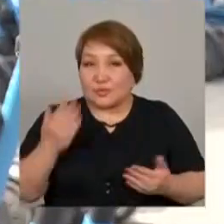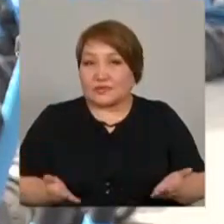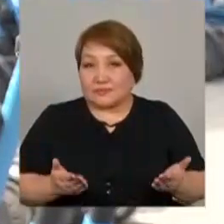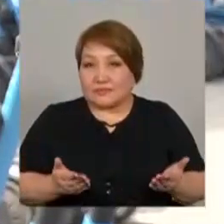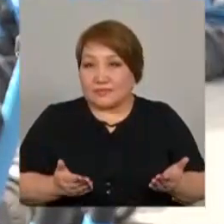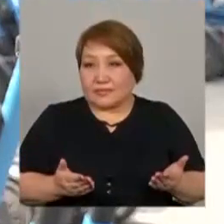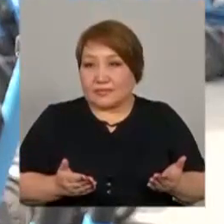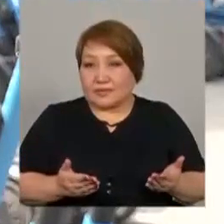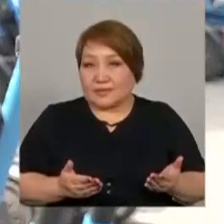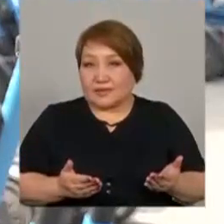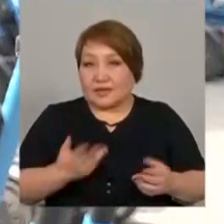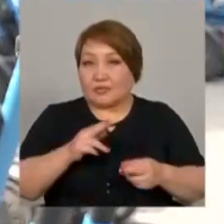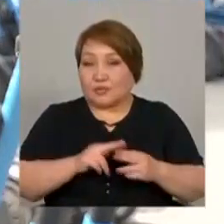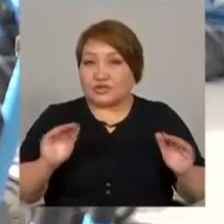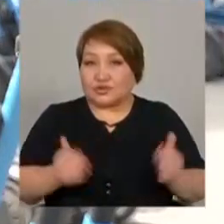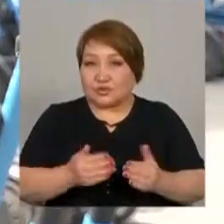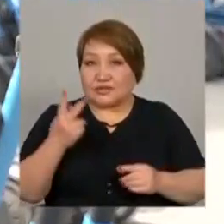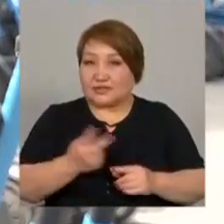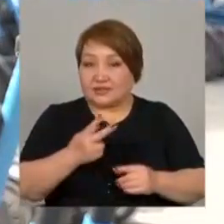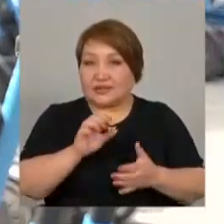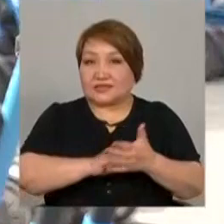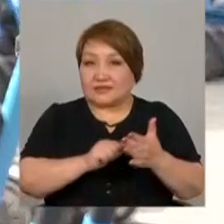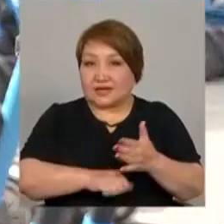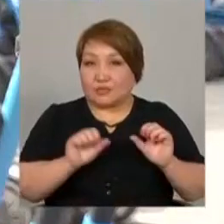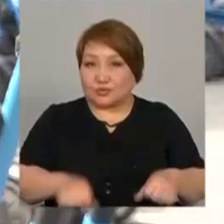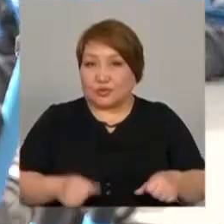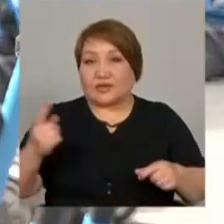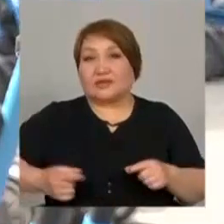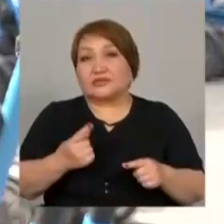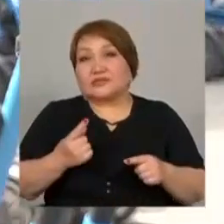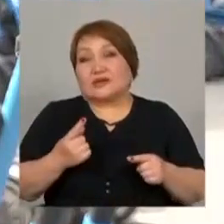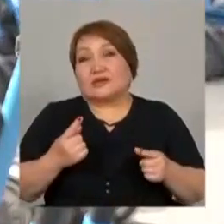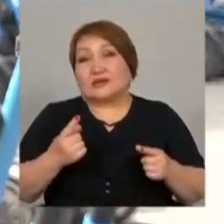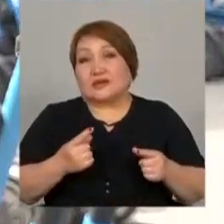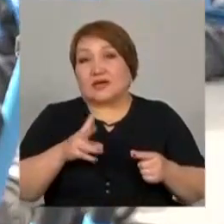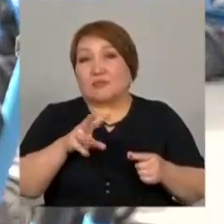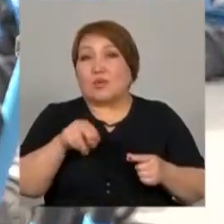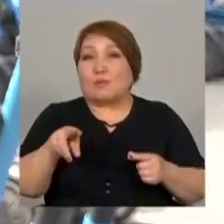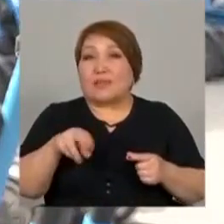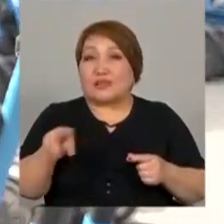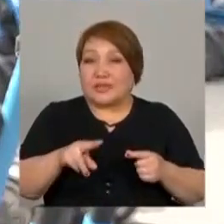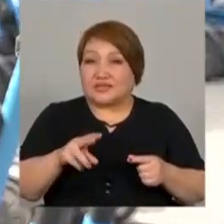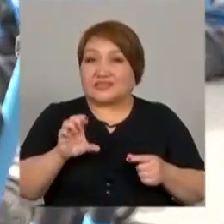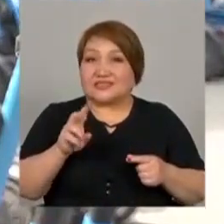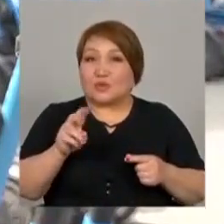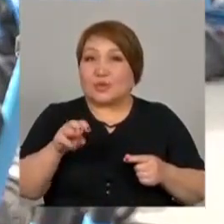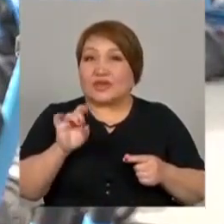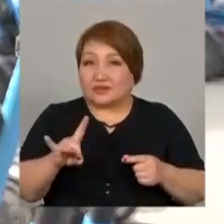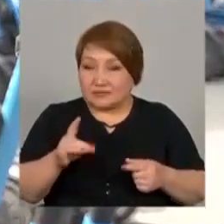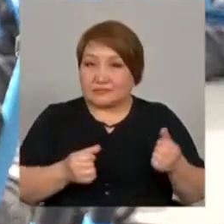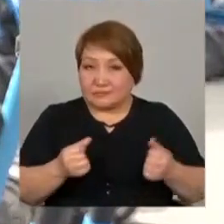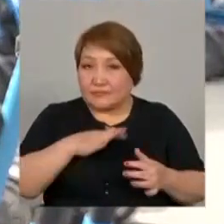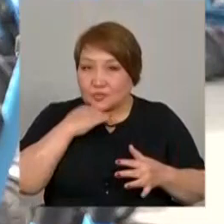два последствия. Бұл шектеудің екі салдары болуы мүмкін. Алғашқысы, енді мопед пен скутер тізгіндейтіндер көбейеді. Тиісінше,